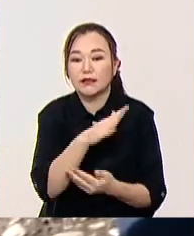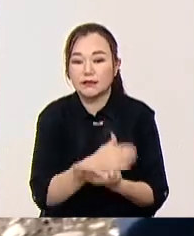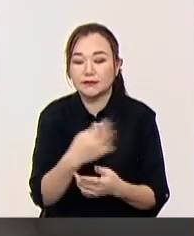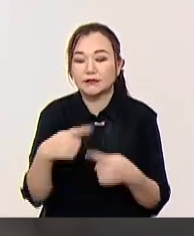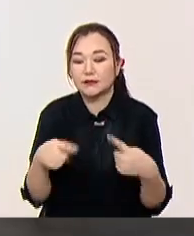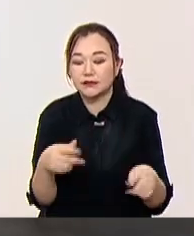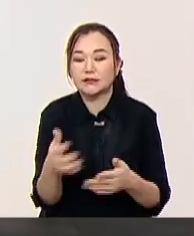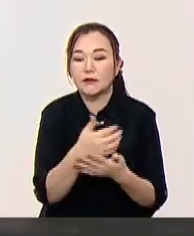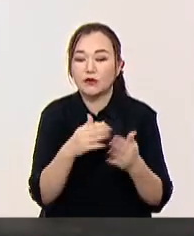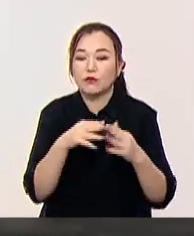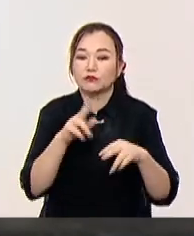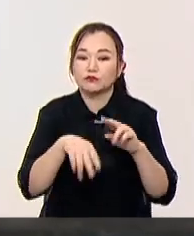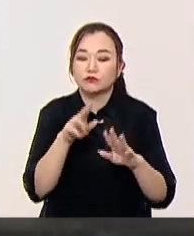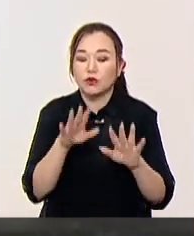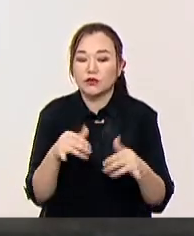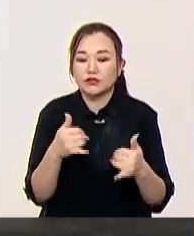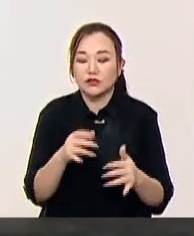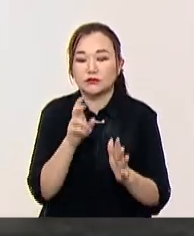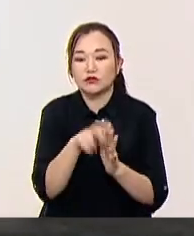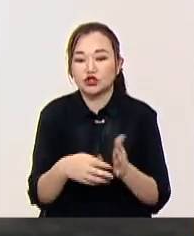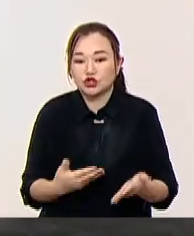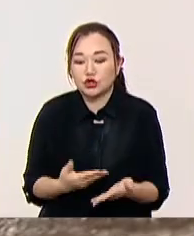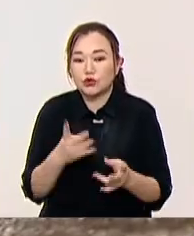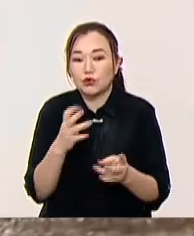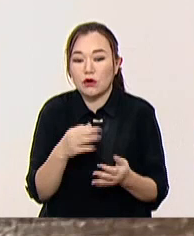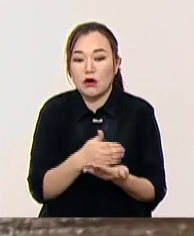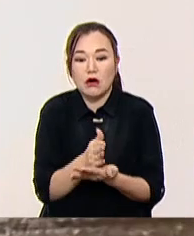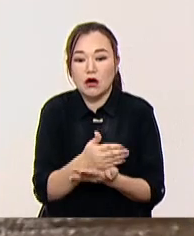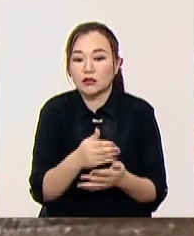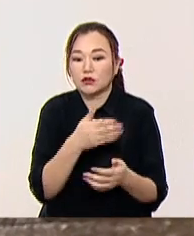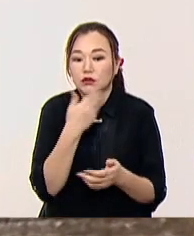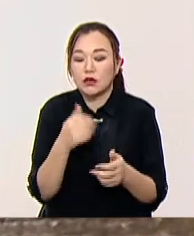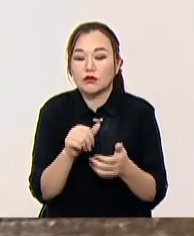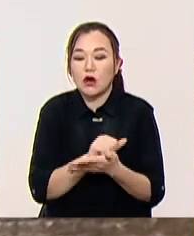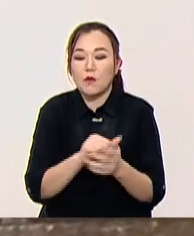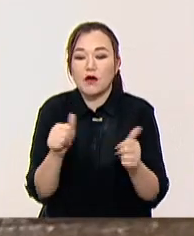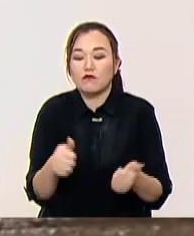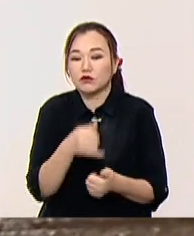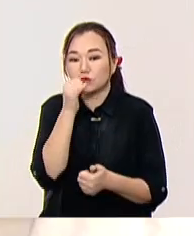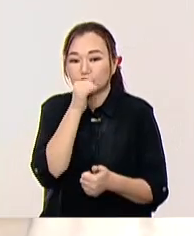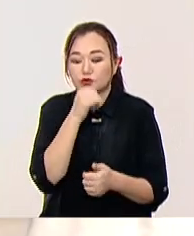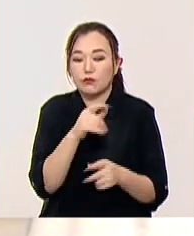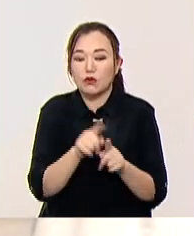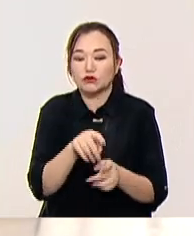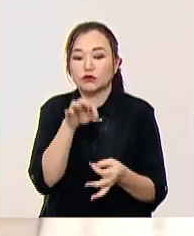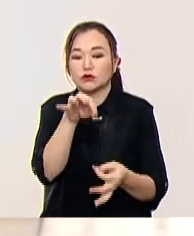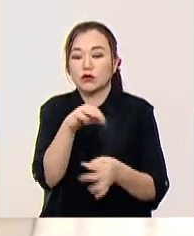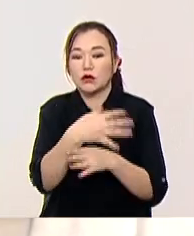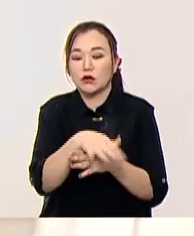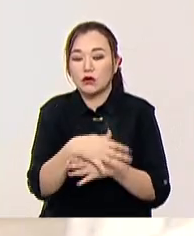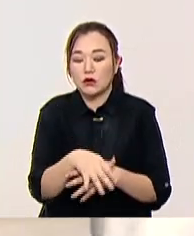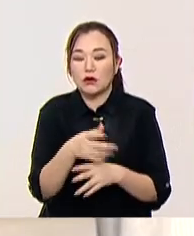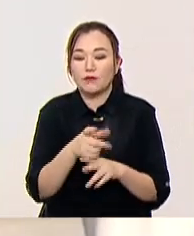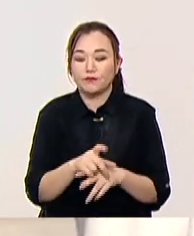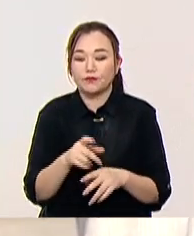bar jıyğana baspana salıp biyıl qonıstanğan. Bıraq kartağa enbegen soñ eşqaysı quşat rəsimdey almay avada tur. Jasım kelgen adam bıraq